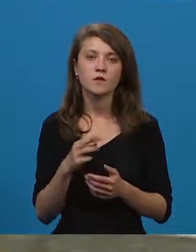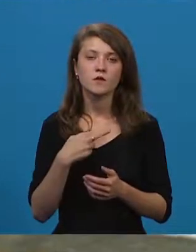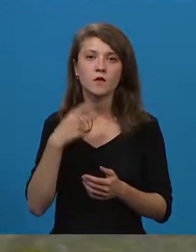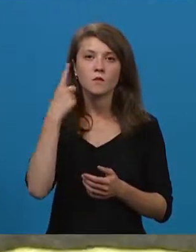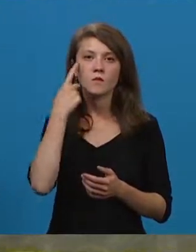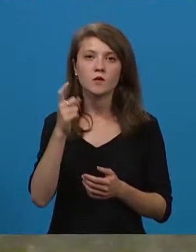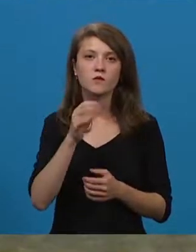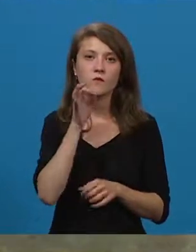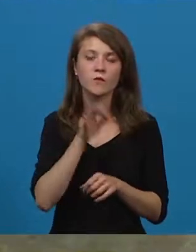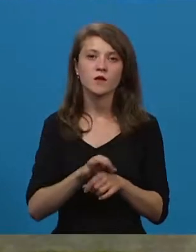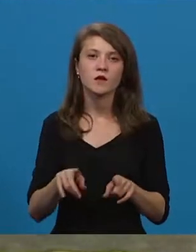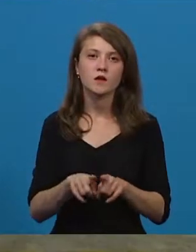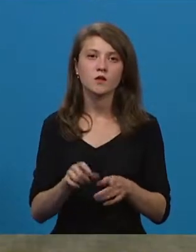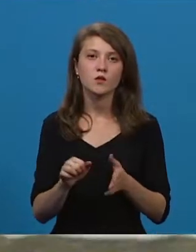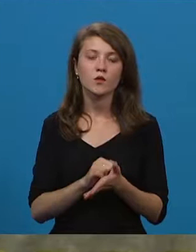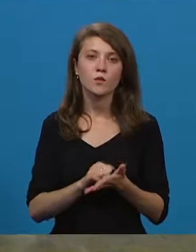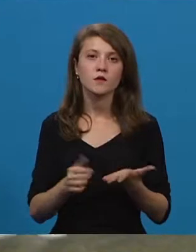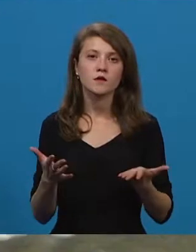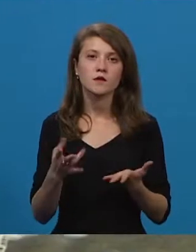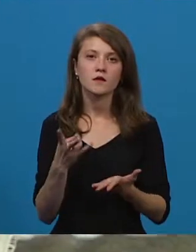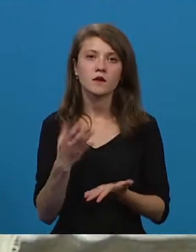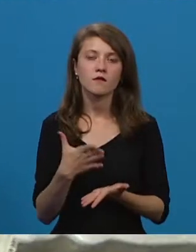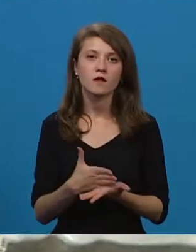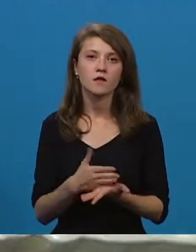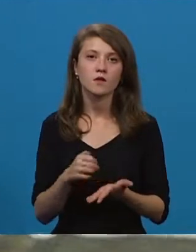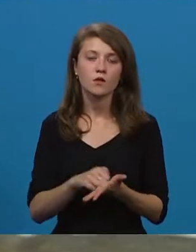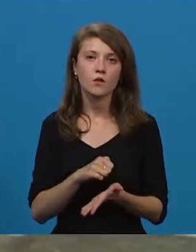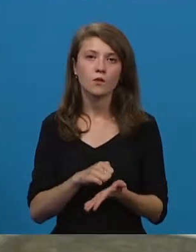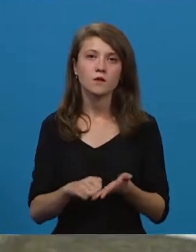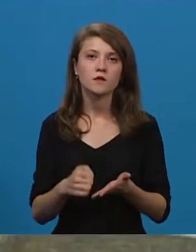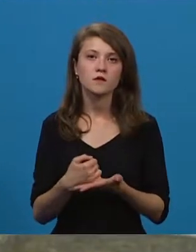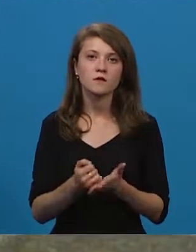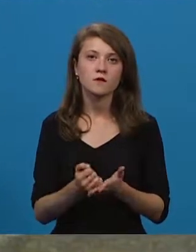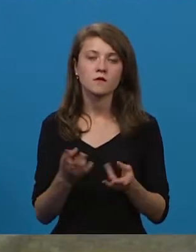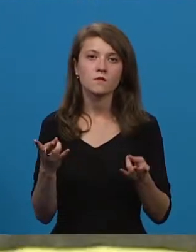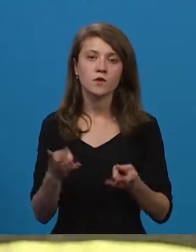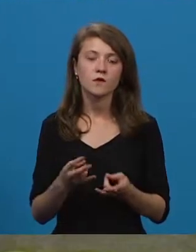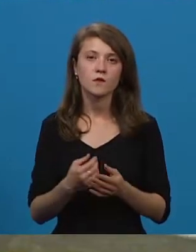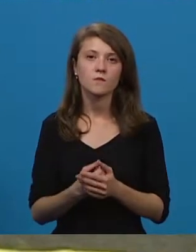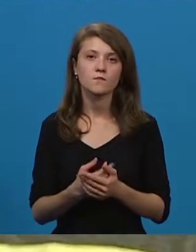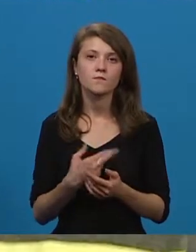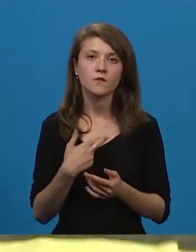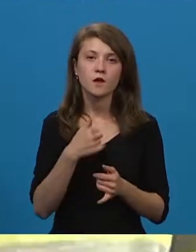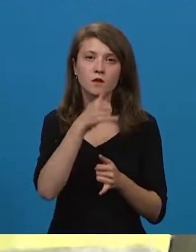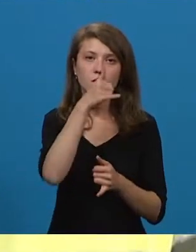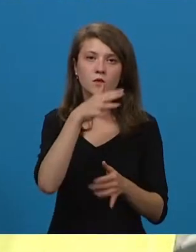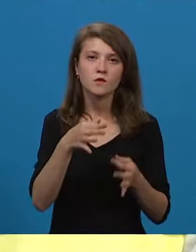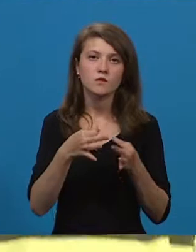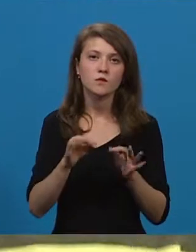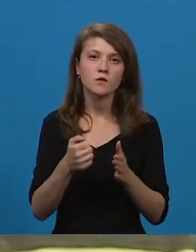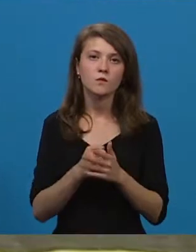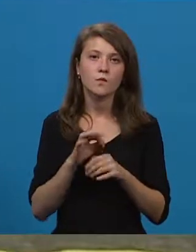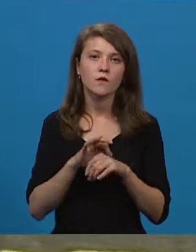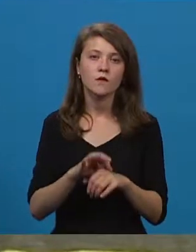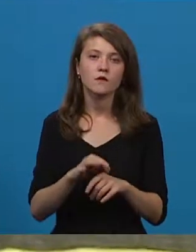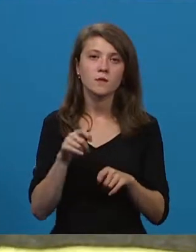що відповідно таких документів, які не являються документами, затвердженими належним чином, я не можу допустити до проведення